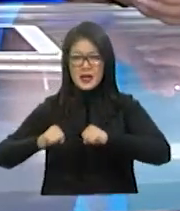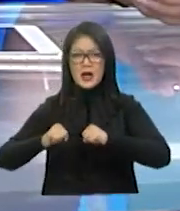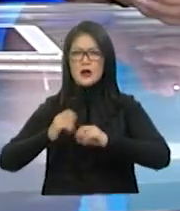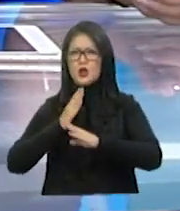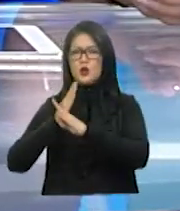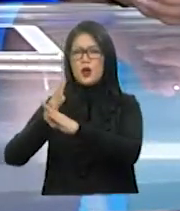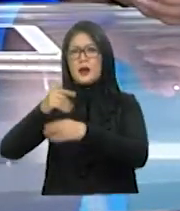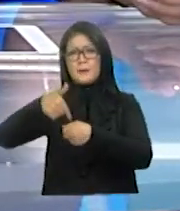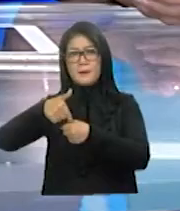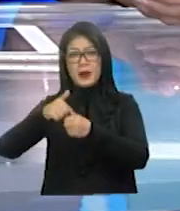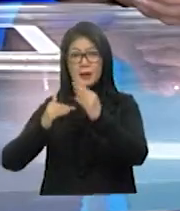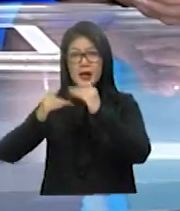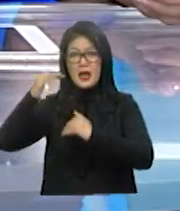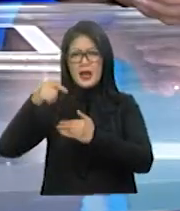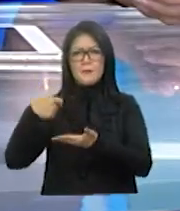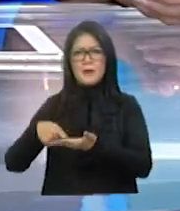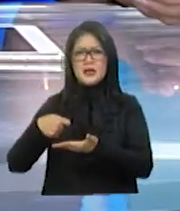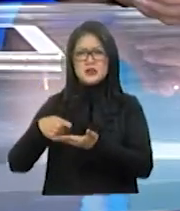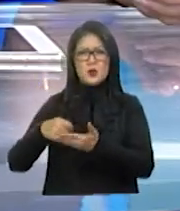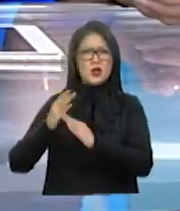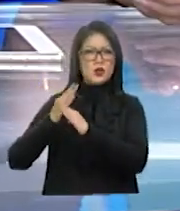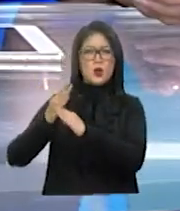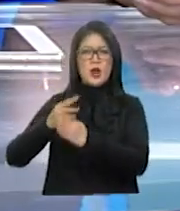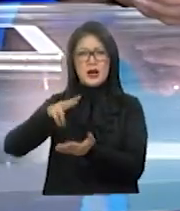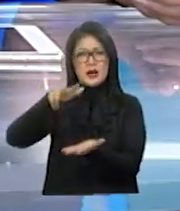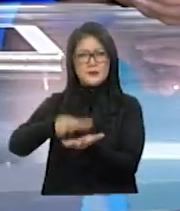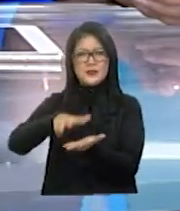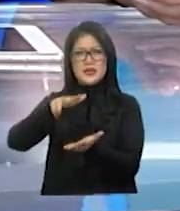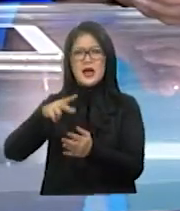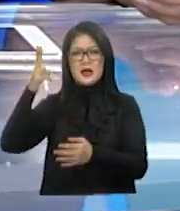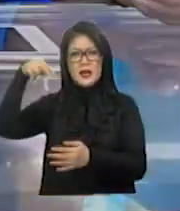Mahasiswa menolak kebijakan pemerintah dengan memblokade jalan serta membakar ban bekas.